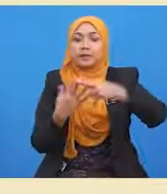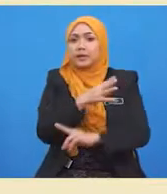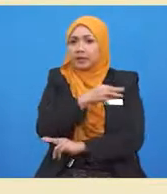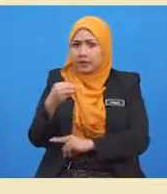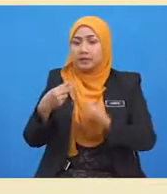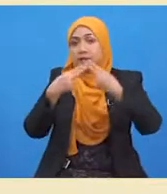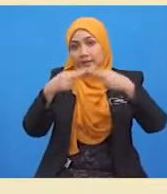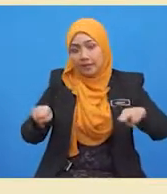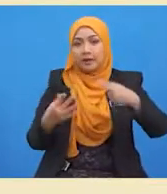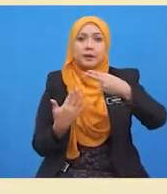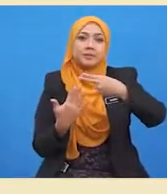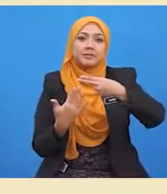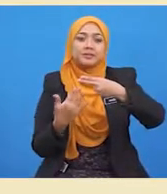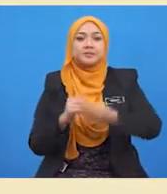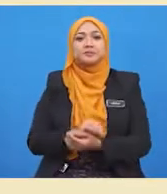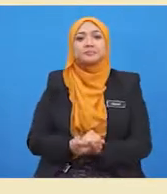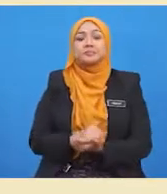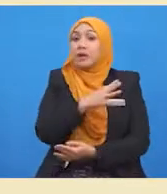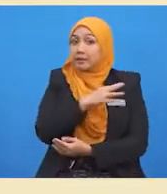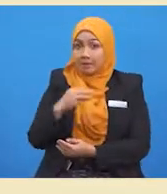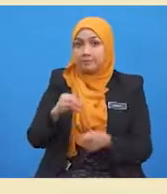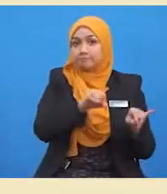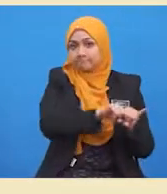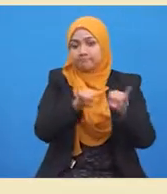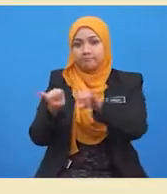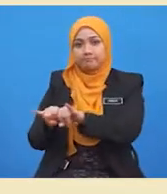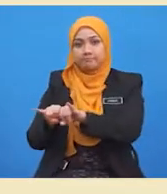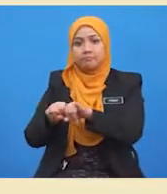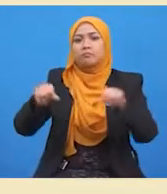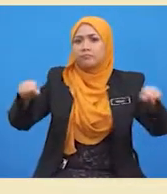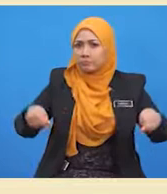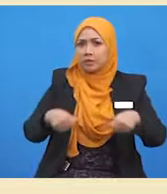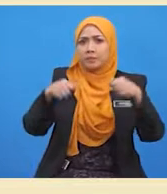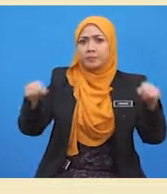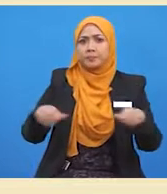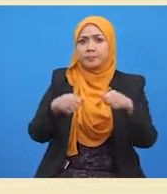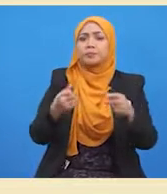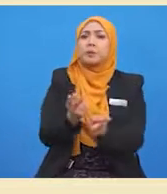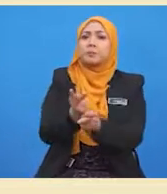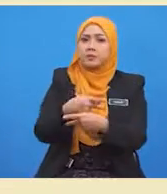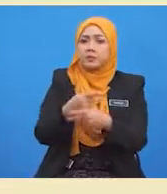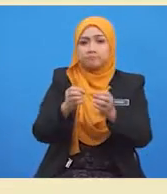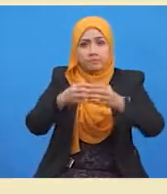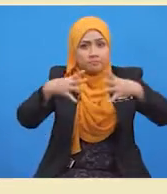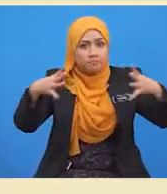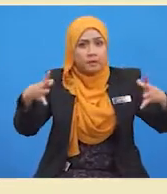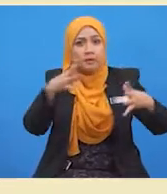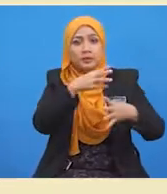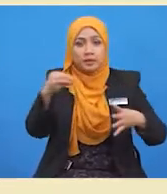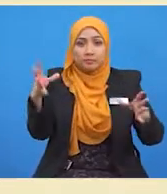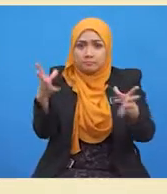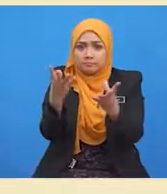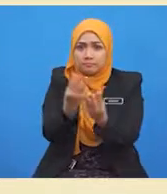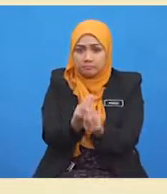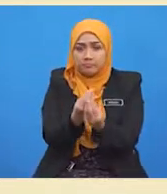kehilangan HB dan juga aplikasi prinsip pengembangan dan pengecutan